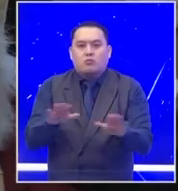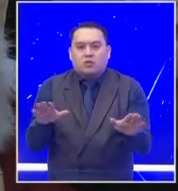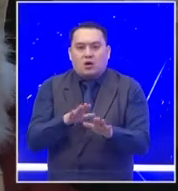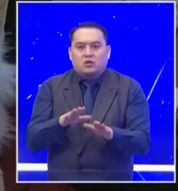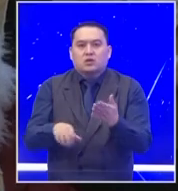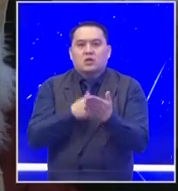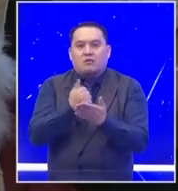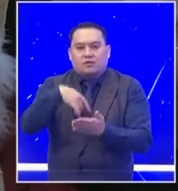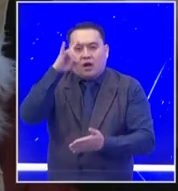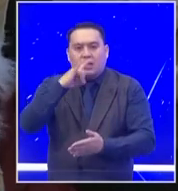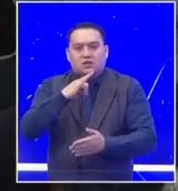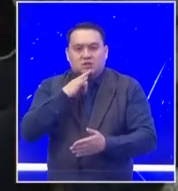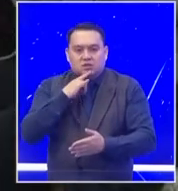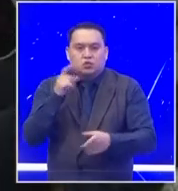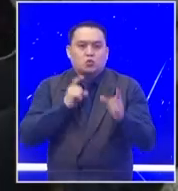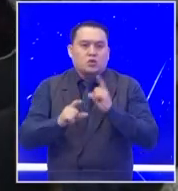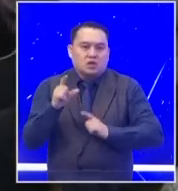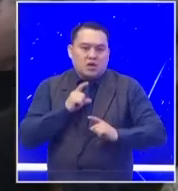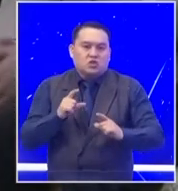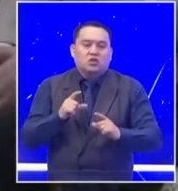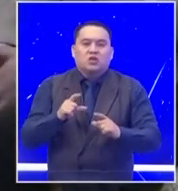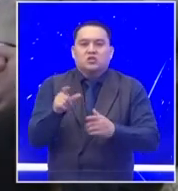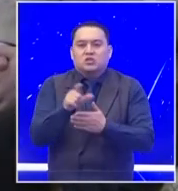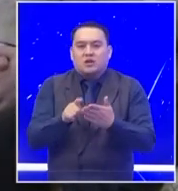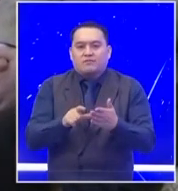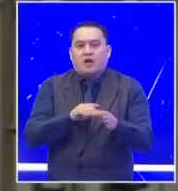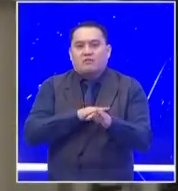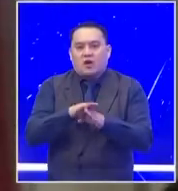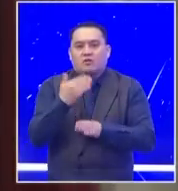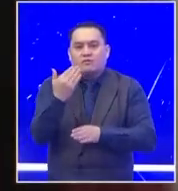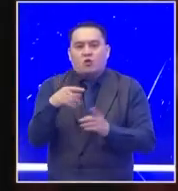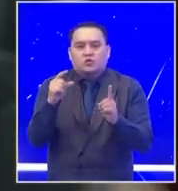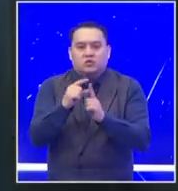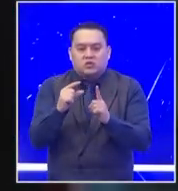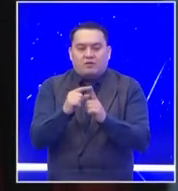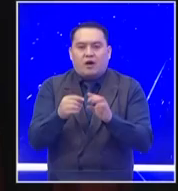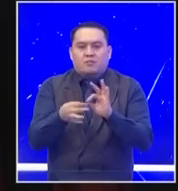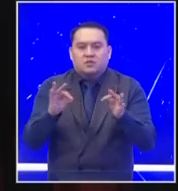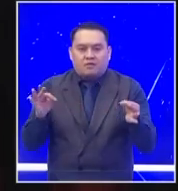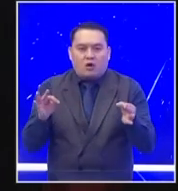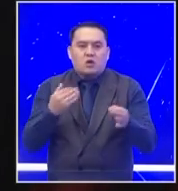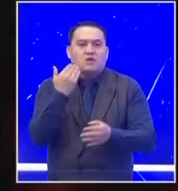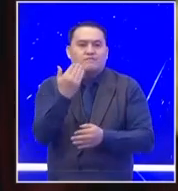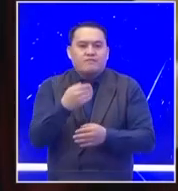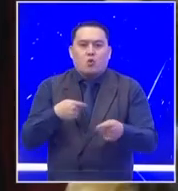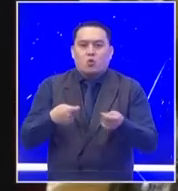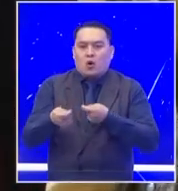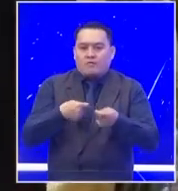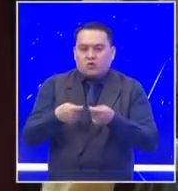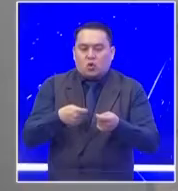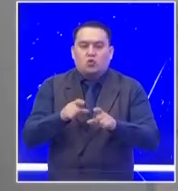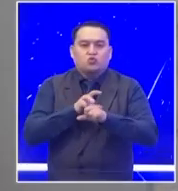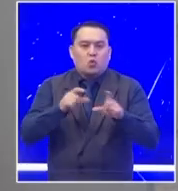произведения основоположника казахской поэзии. Также студенты читали стихотворение Абая и его слова назидания. По словам ректора учебного